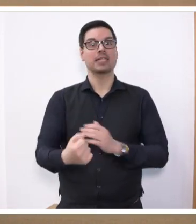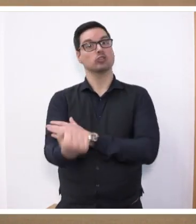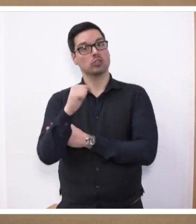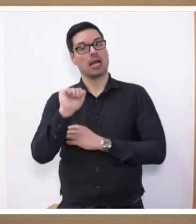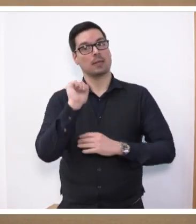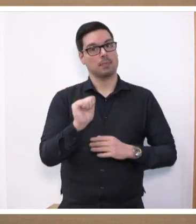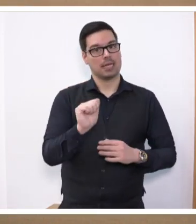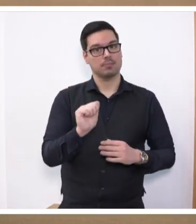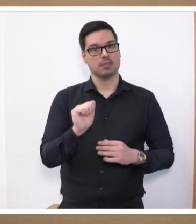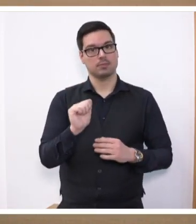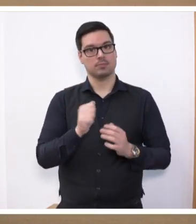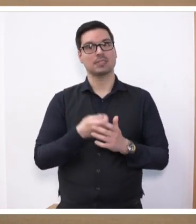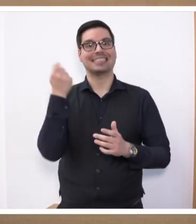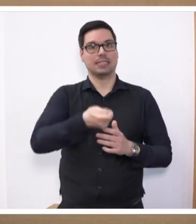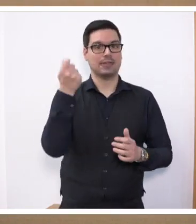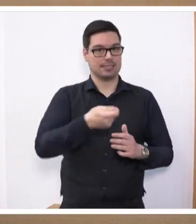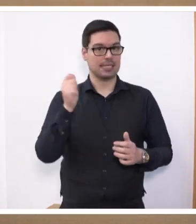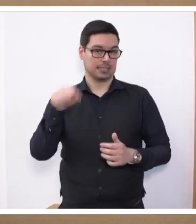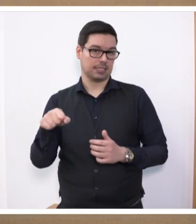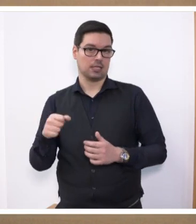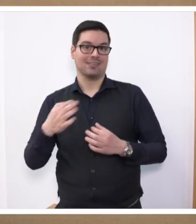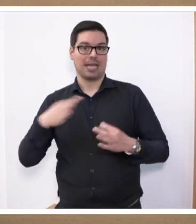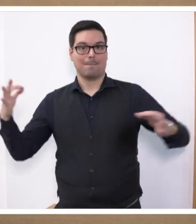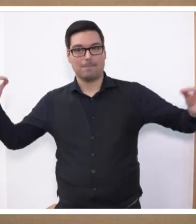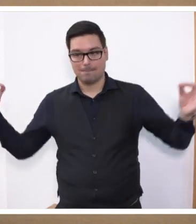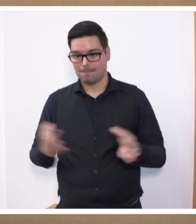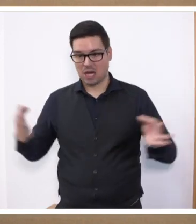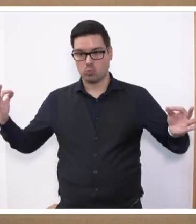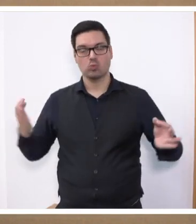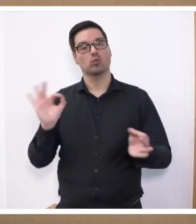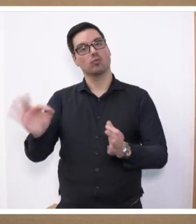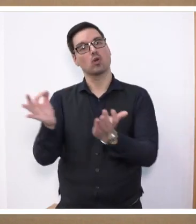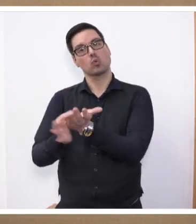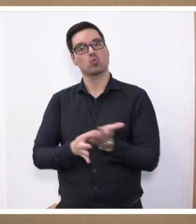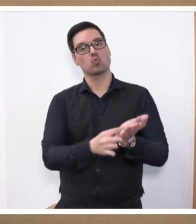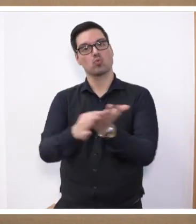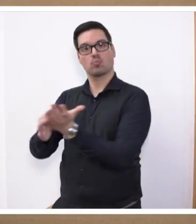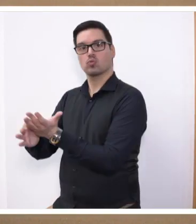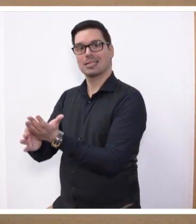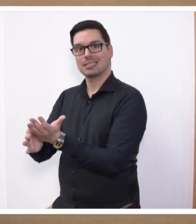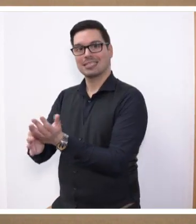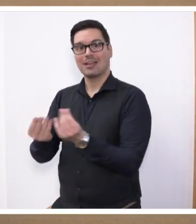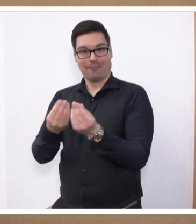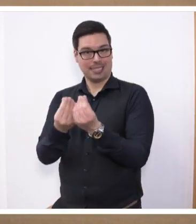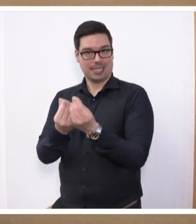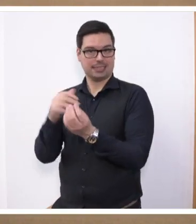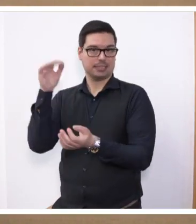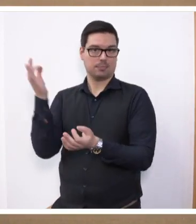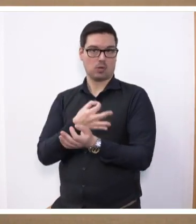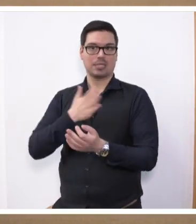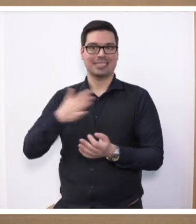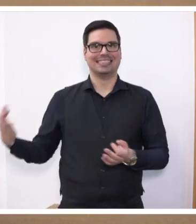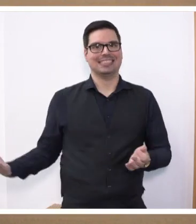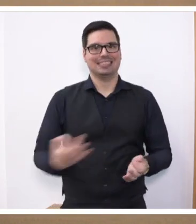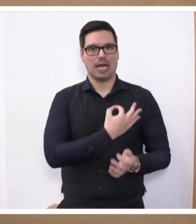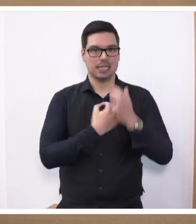bleiben, und auch investieren können, benötigen wir auch für unsere Kommunen eine angemessene Finanzausstattung. Als Saarland haben wir hier